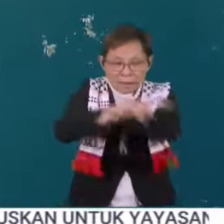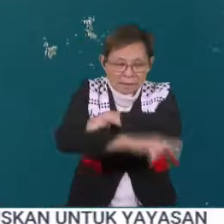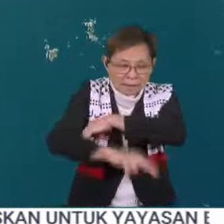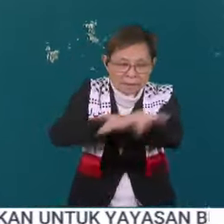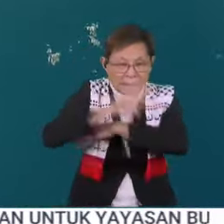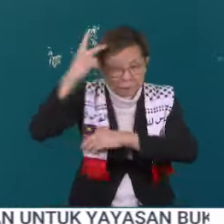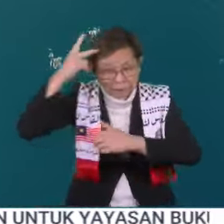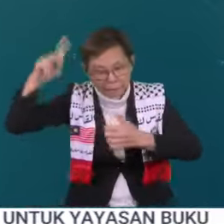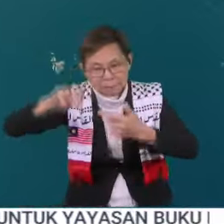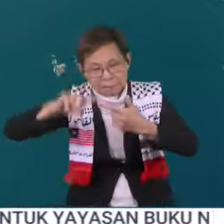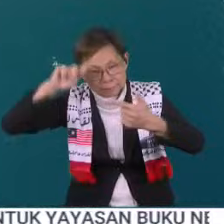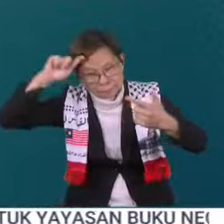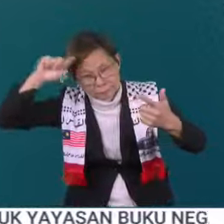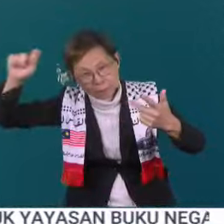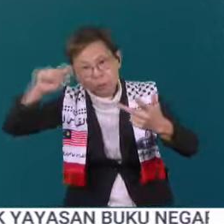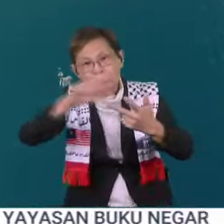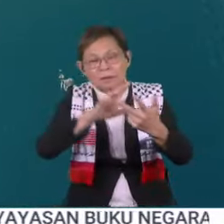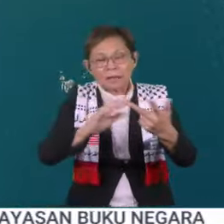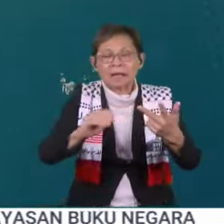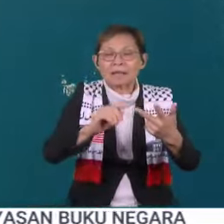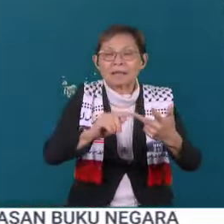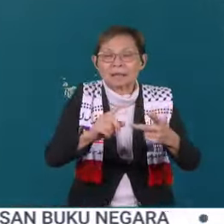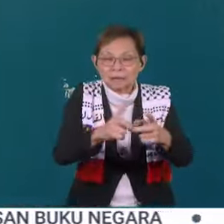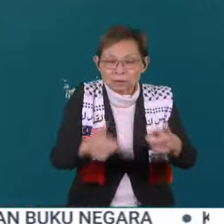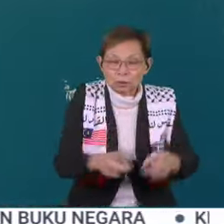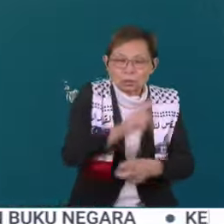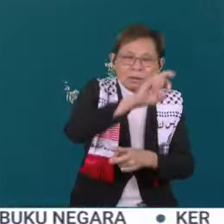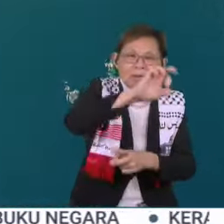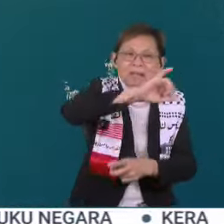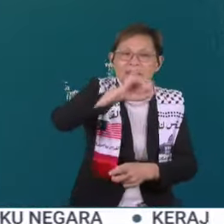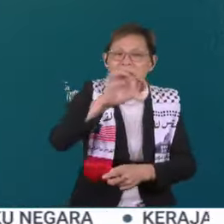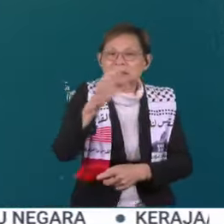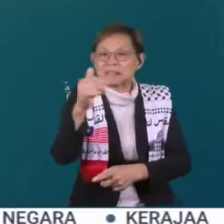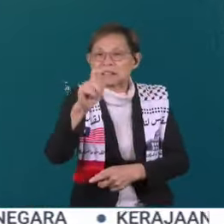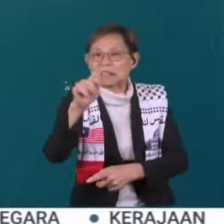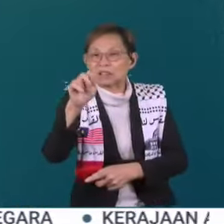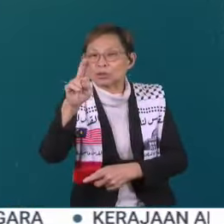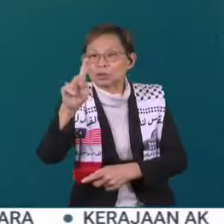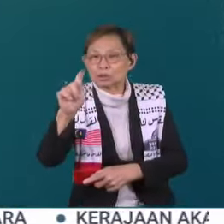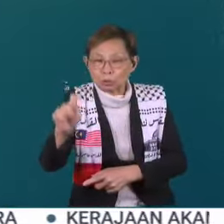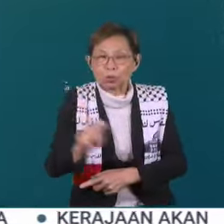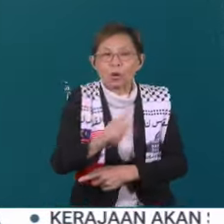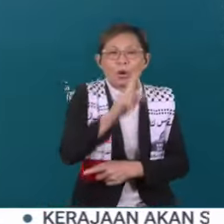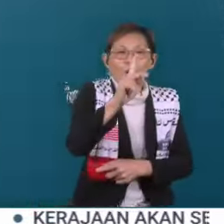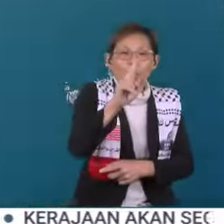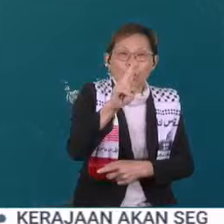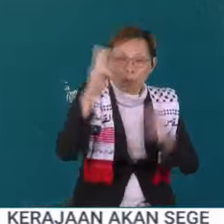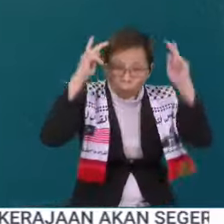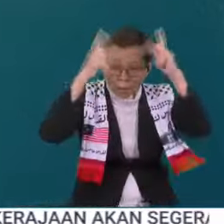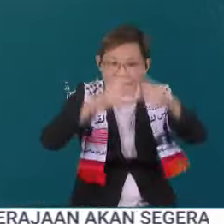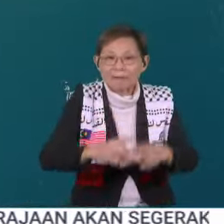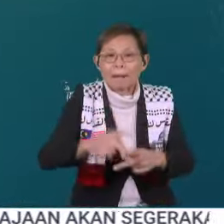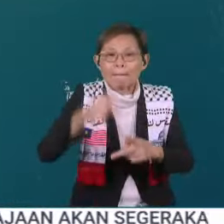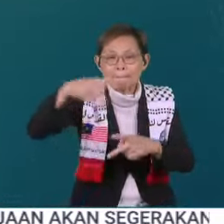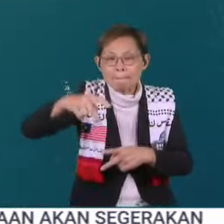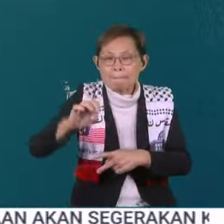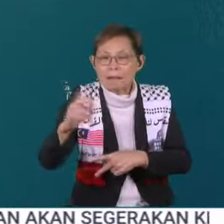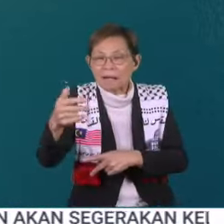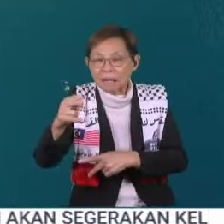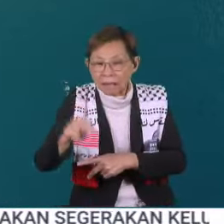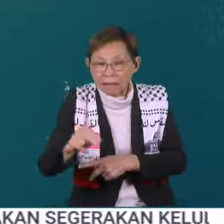negeri Kelantan, Terengganu dan juga di daerah Jerantut, Kuantan, Pekan dan Rompin di negeri Pahang ini, amaran